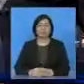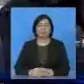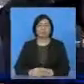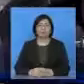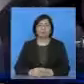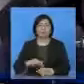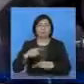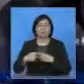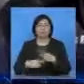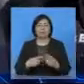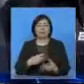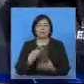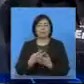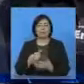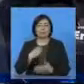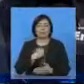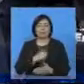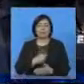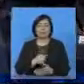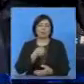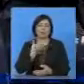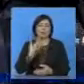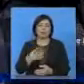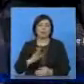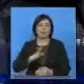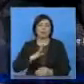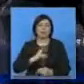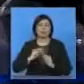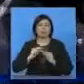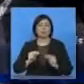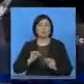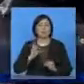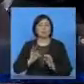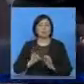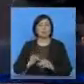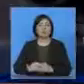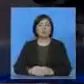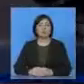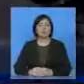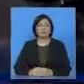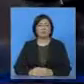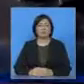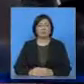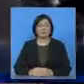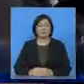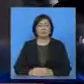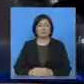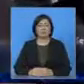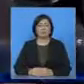В дальнейшем проявил себя очень хорошо. Был честный, справедливый. В плане тренировок был